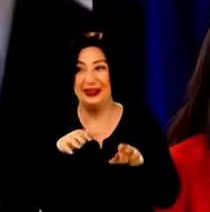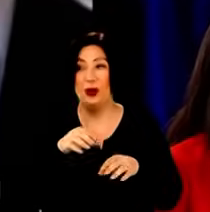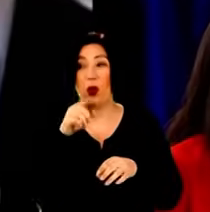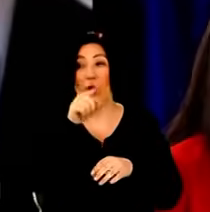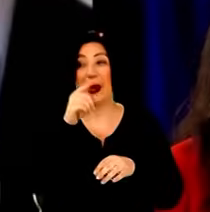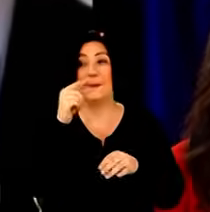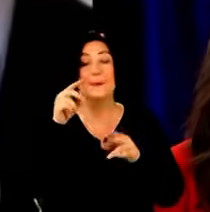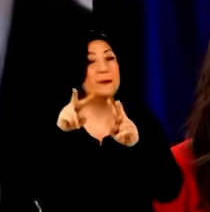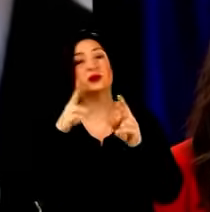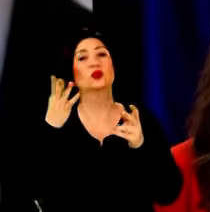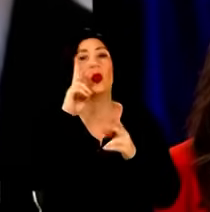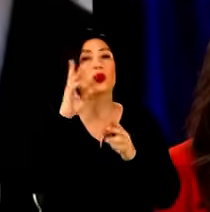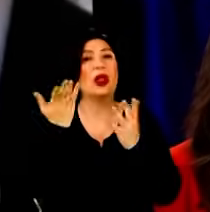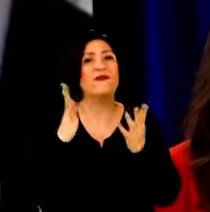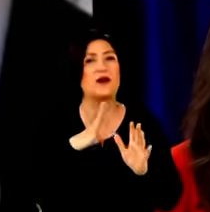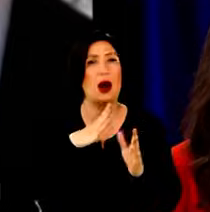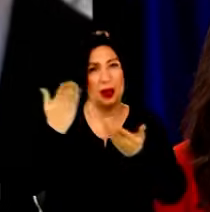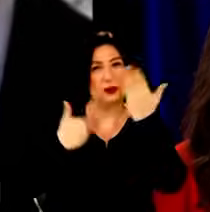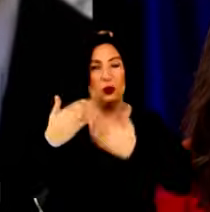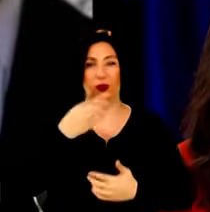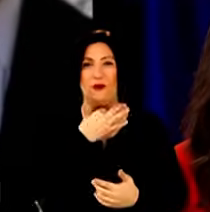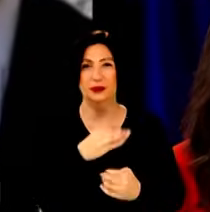Orada Mesut nedir son durum, son bilgiler?